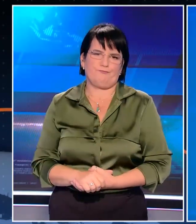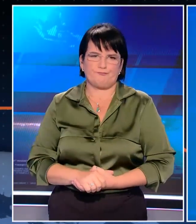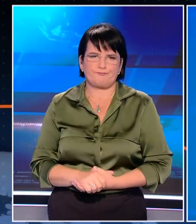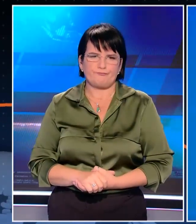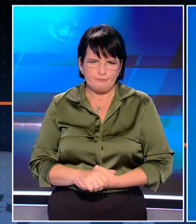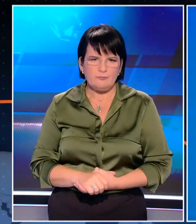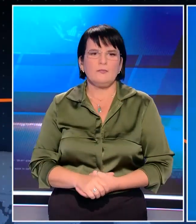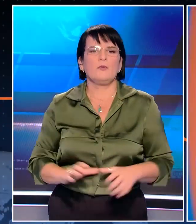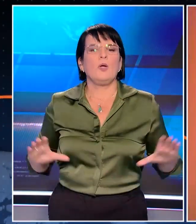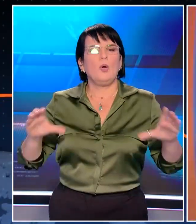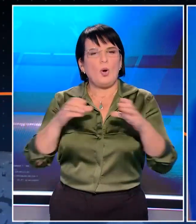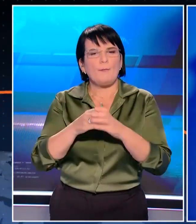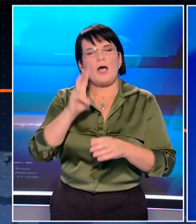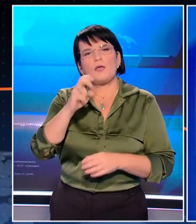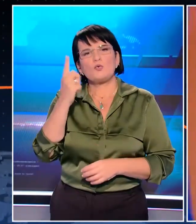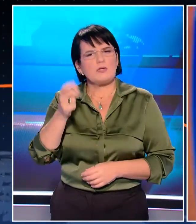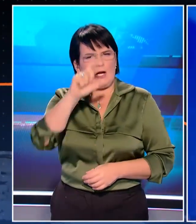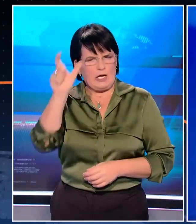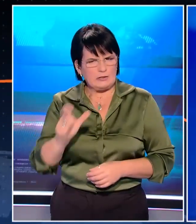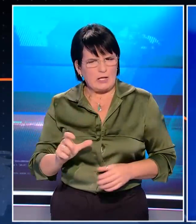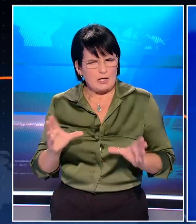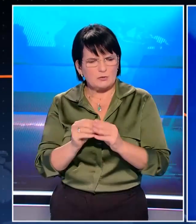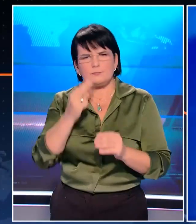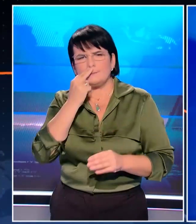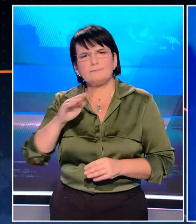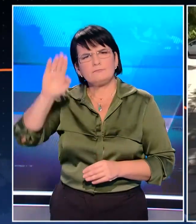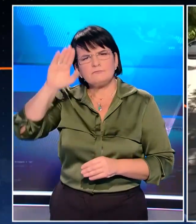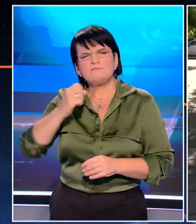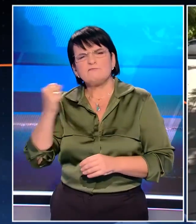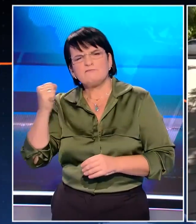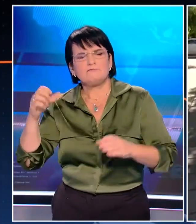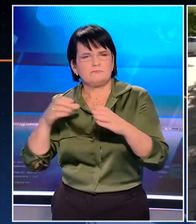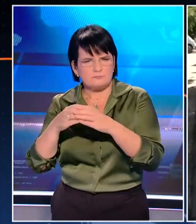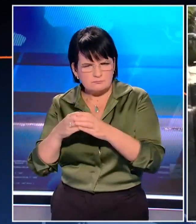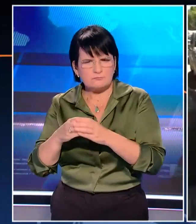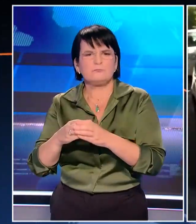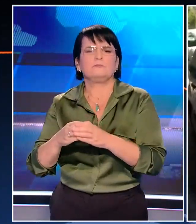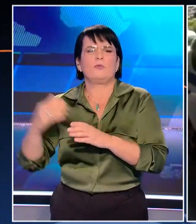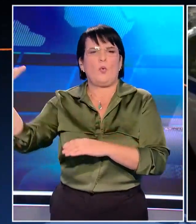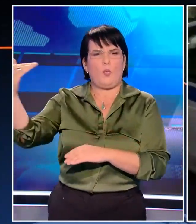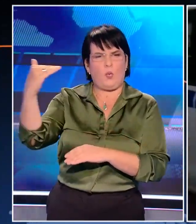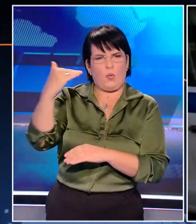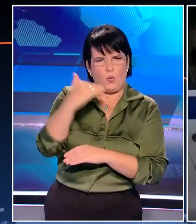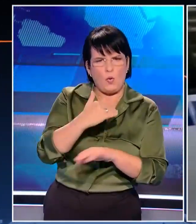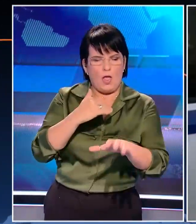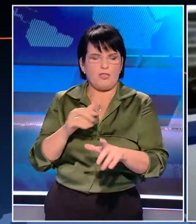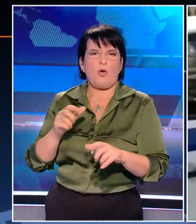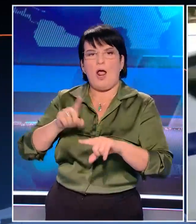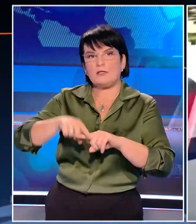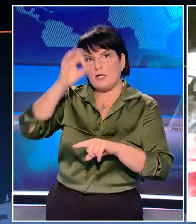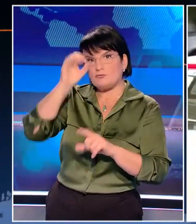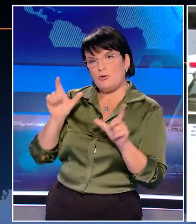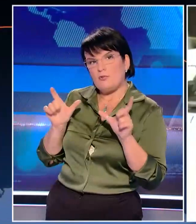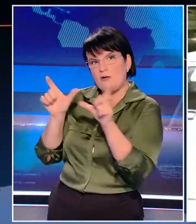Γκρουπ αποτελούμενο από 21 Ιταλούς, μέλη νεοφασιστικού φορέα στη γειτονική χώρα, μπλόκαρε η ελληνική αστυνομία και δεν